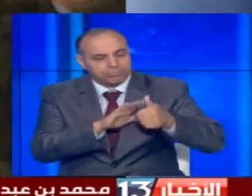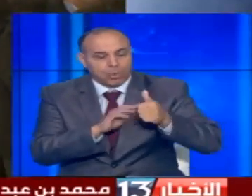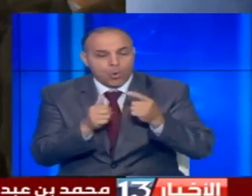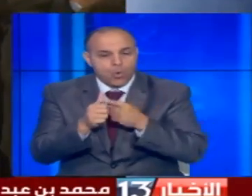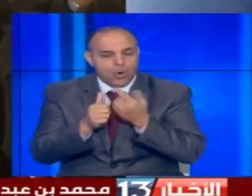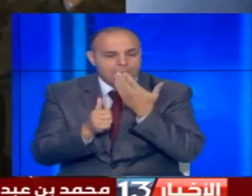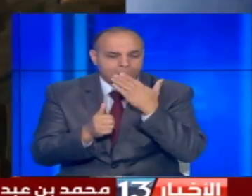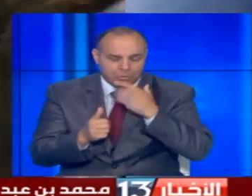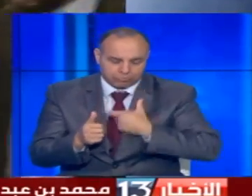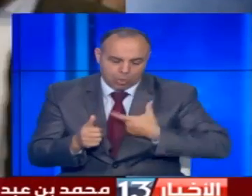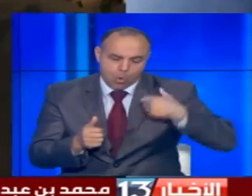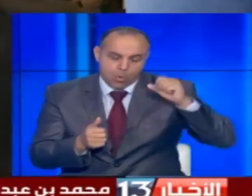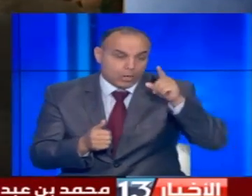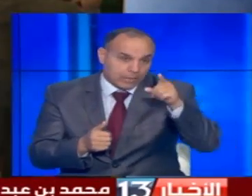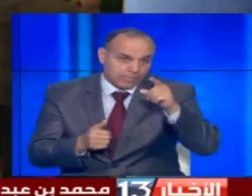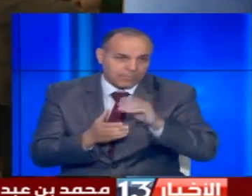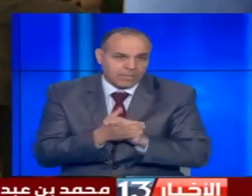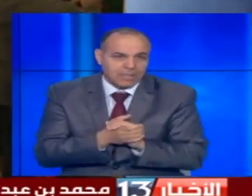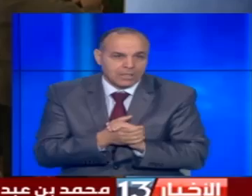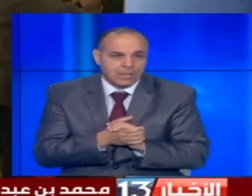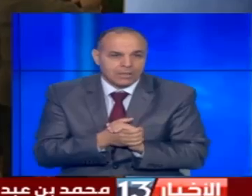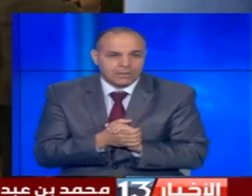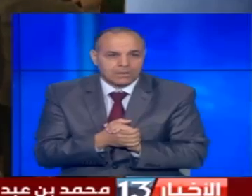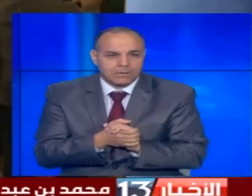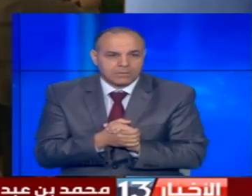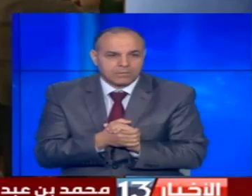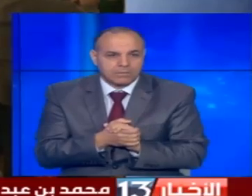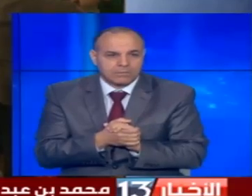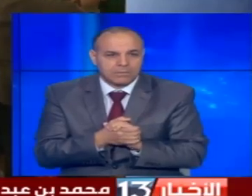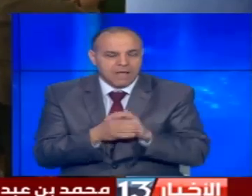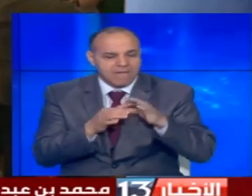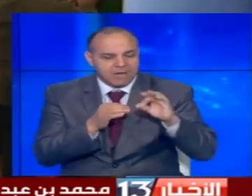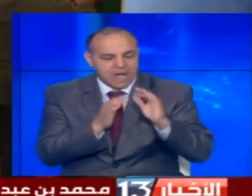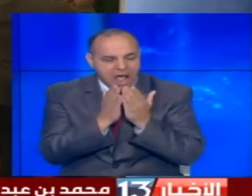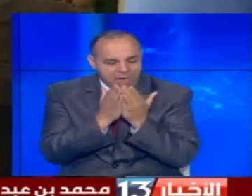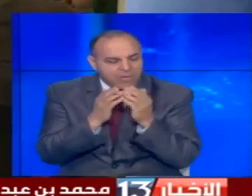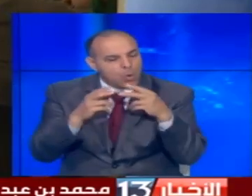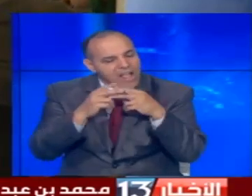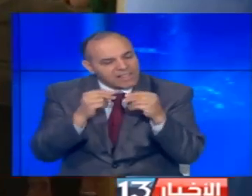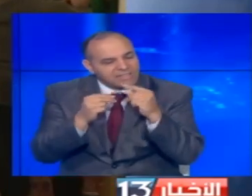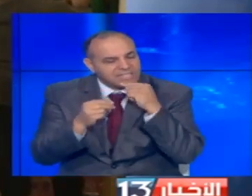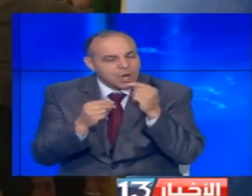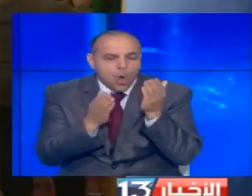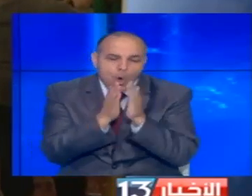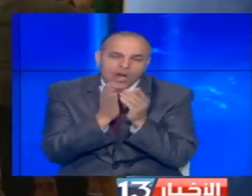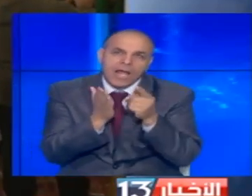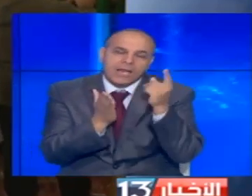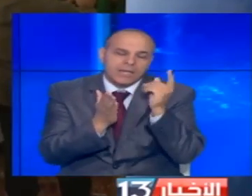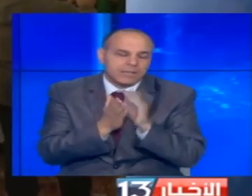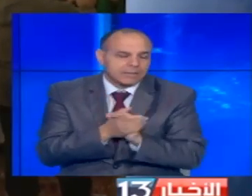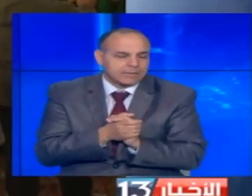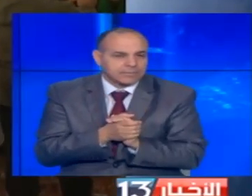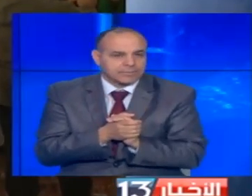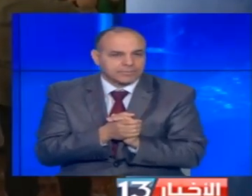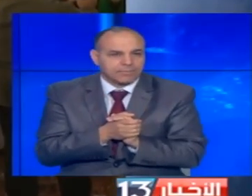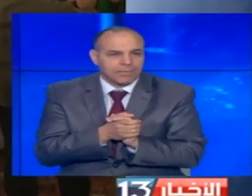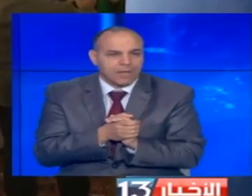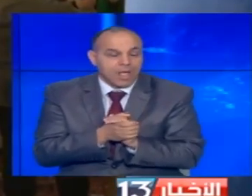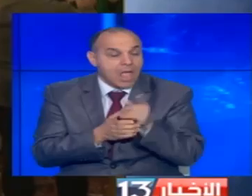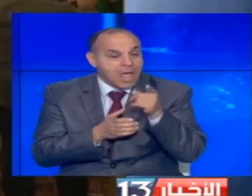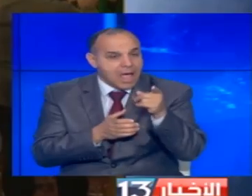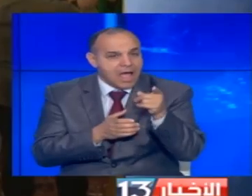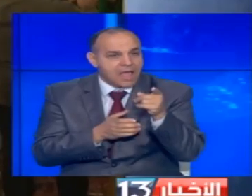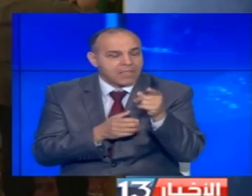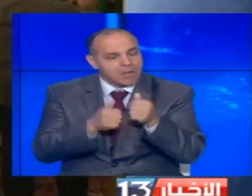والحمد لله وقد وكانت في الفرع الحفظ والتفسير القران الكريم وقد كانت